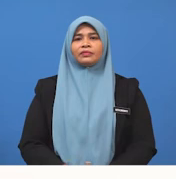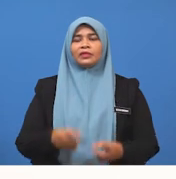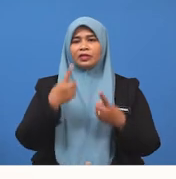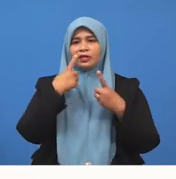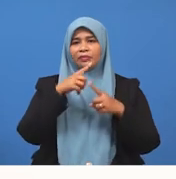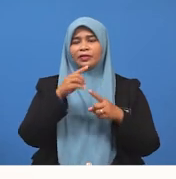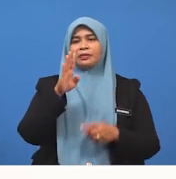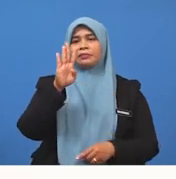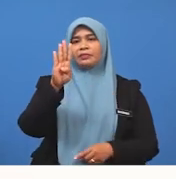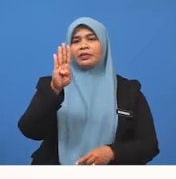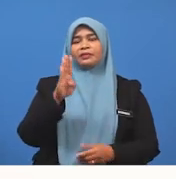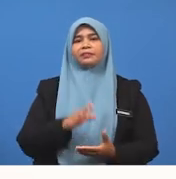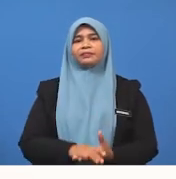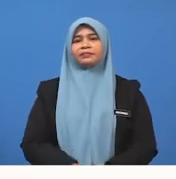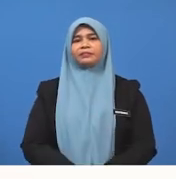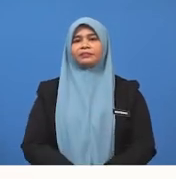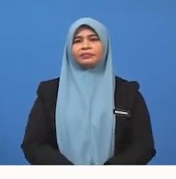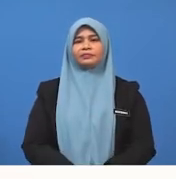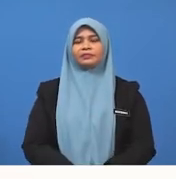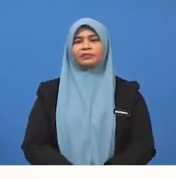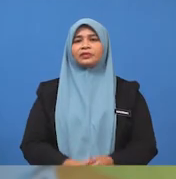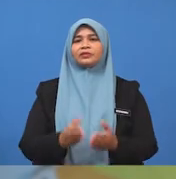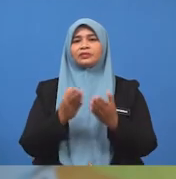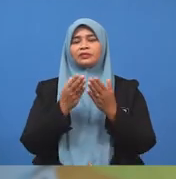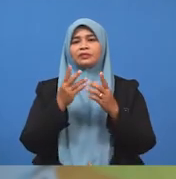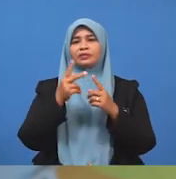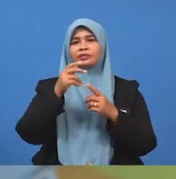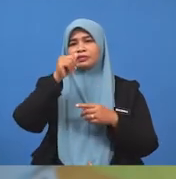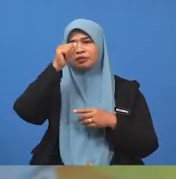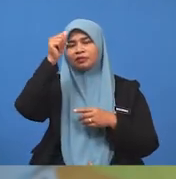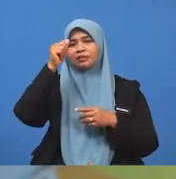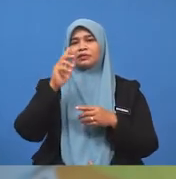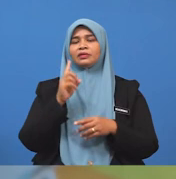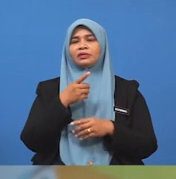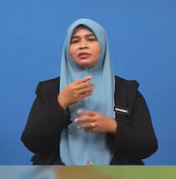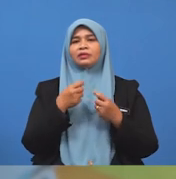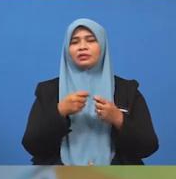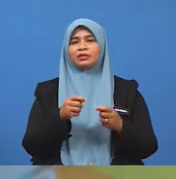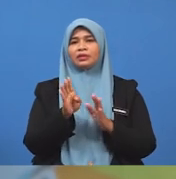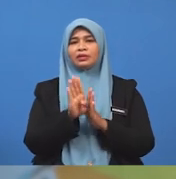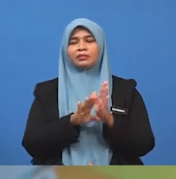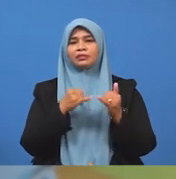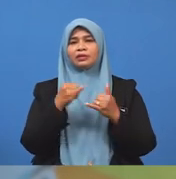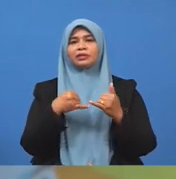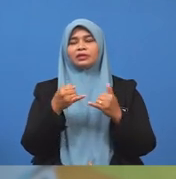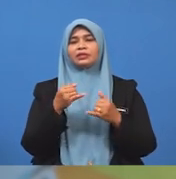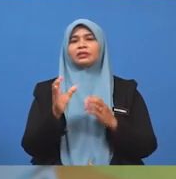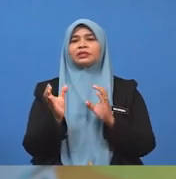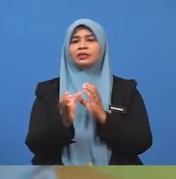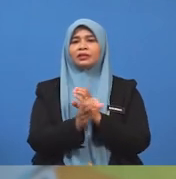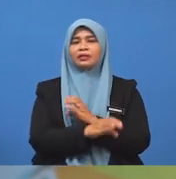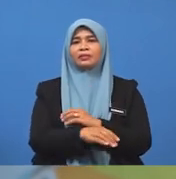Hai jawabannya ialah ya alhamdulillah Hai Icha telah berjanji mencabar meja